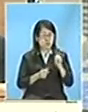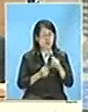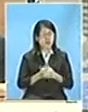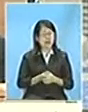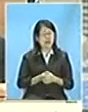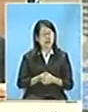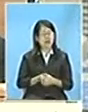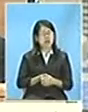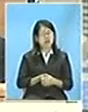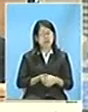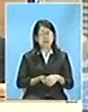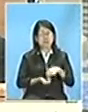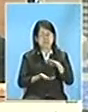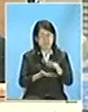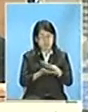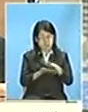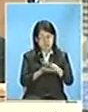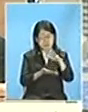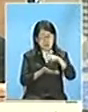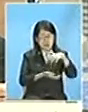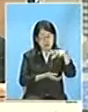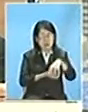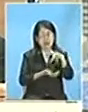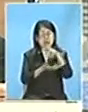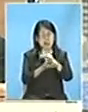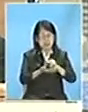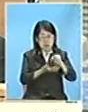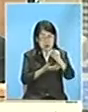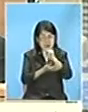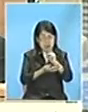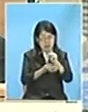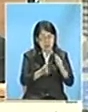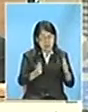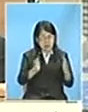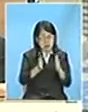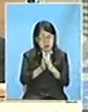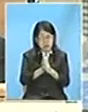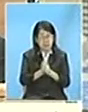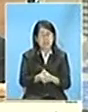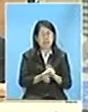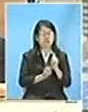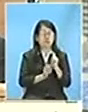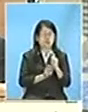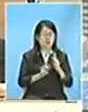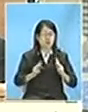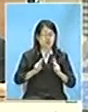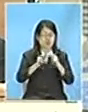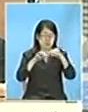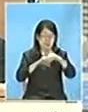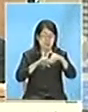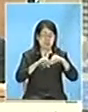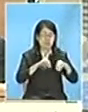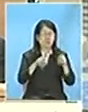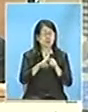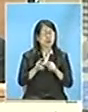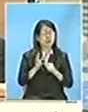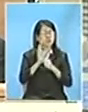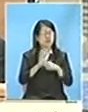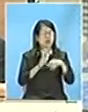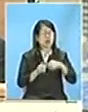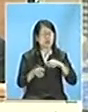ครับพยายามที่จะให้อยู่ในกระทรวงทบวงกรมอื่นนะอย่างเช่นกรณีของสถาบันการศึกษา